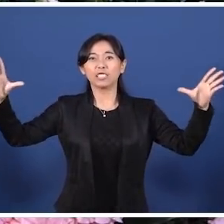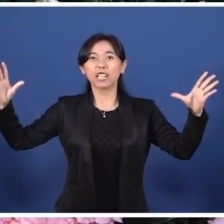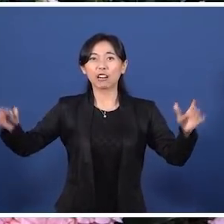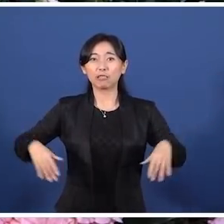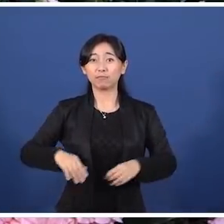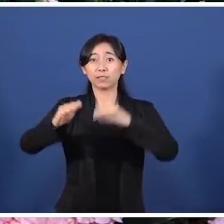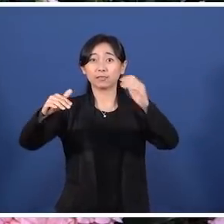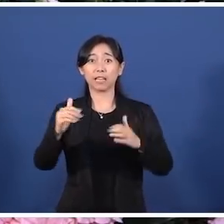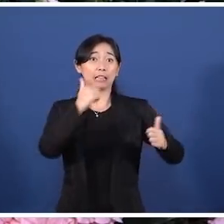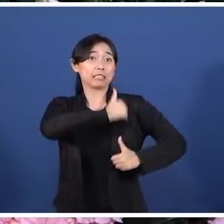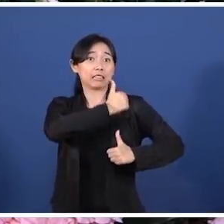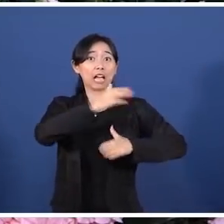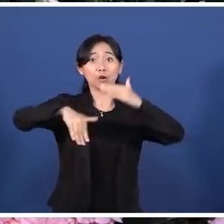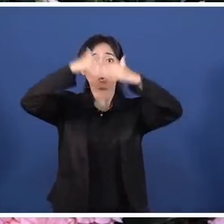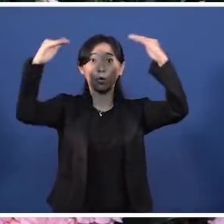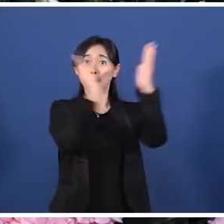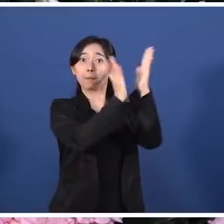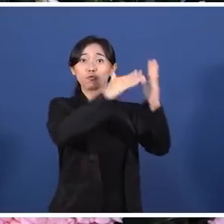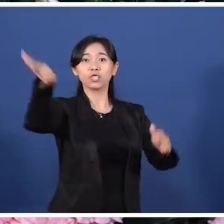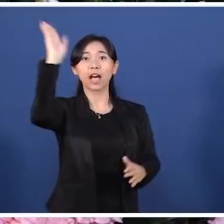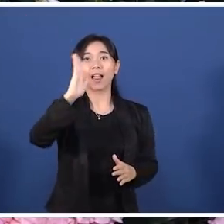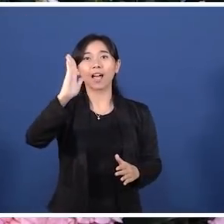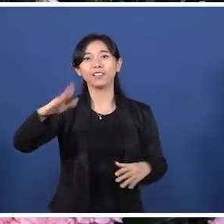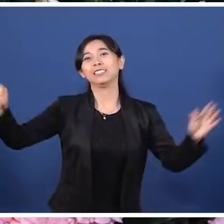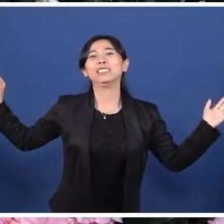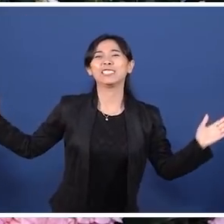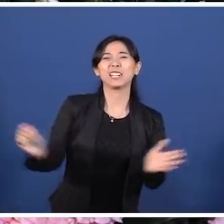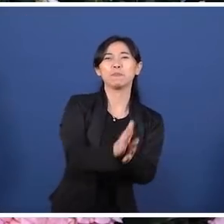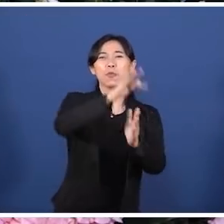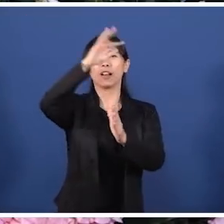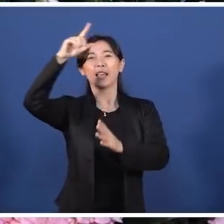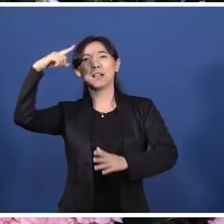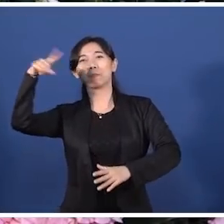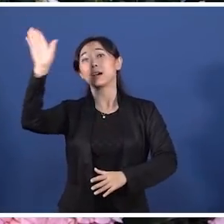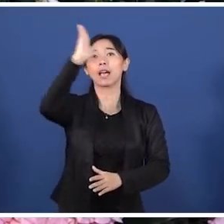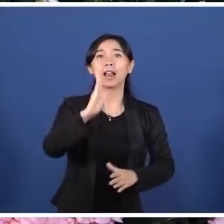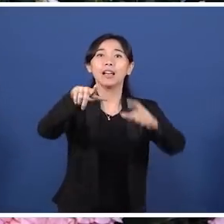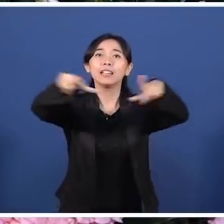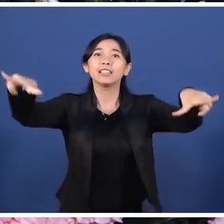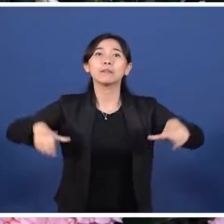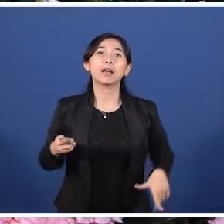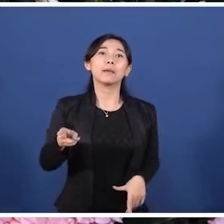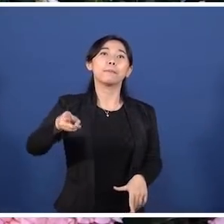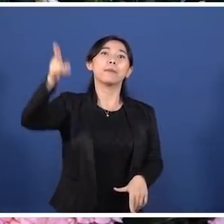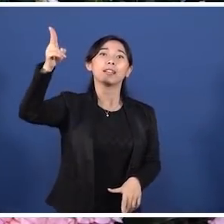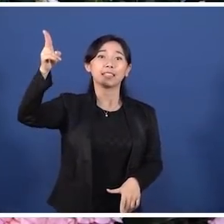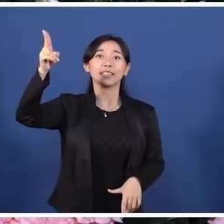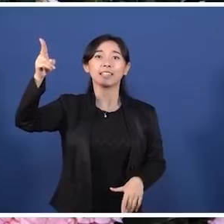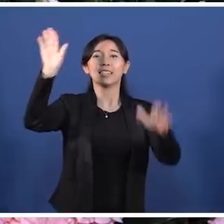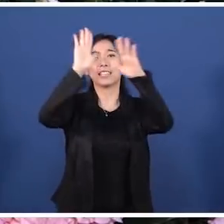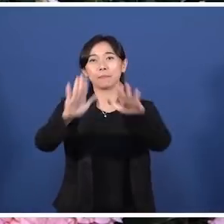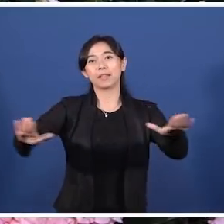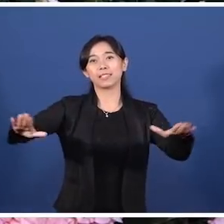sorga yang memuji Allah, katanya, "Kemuliaan bagi Allah di tempat yang maha tinggi dan